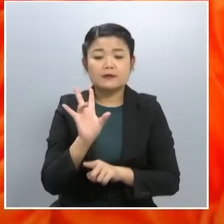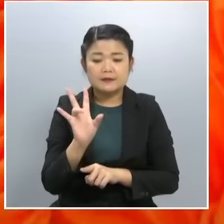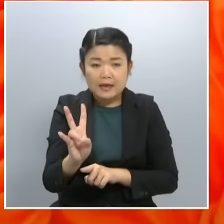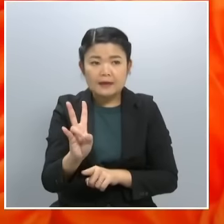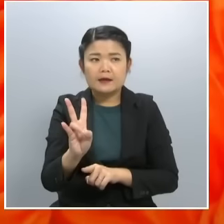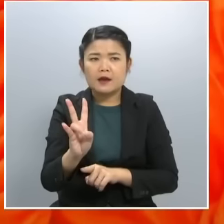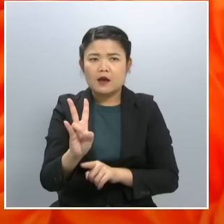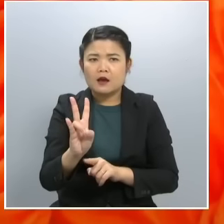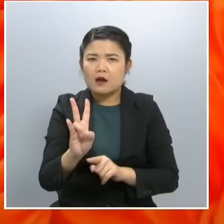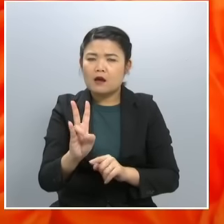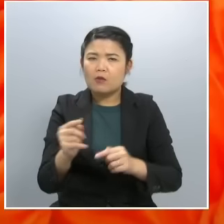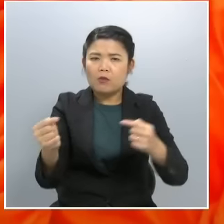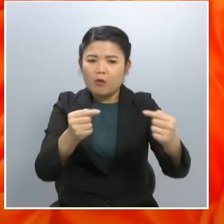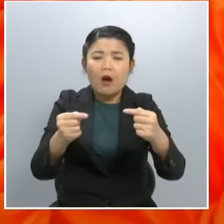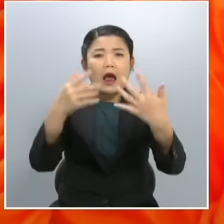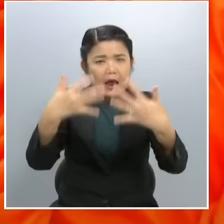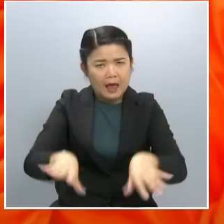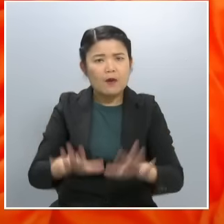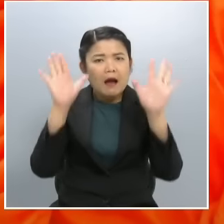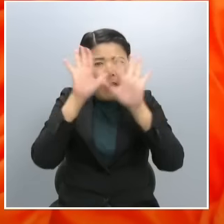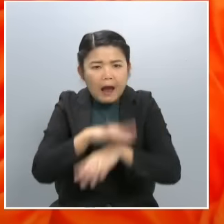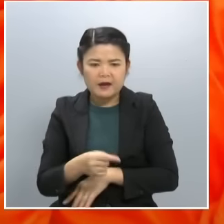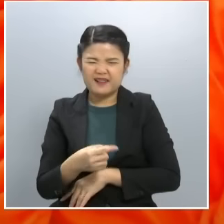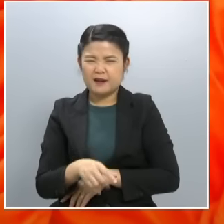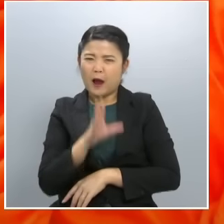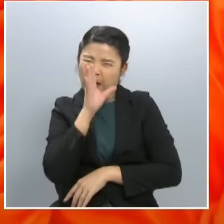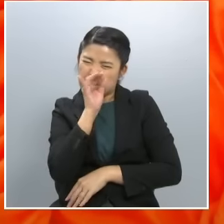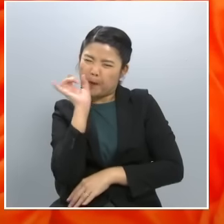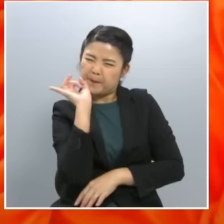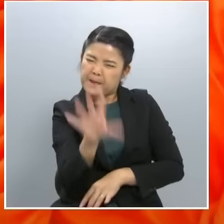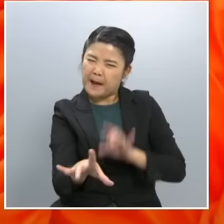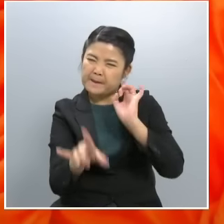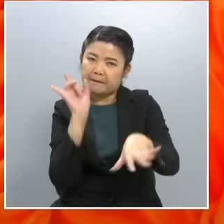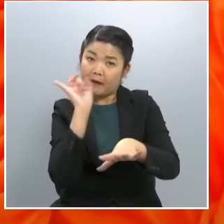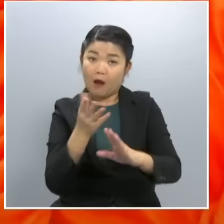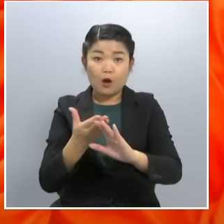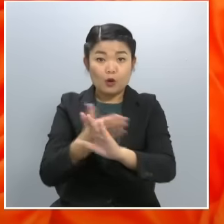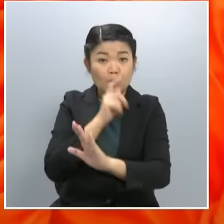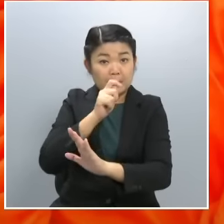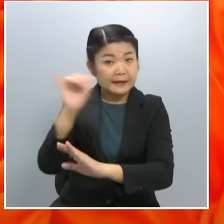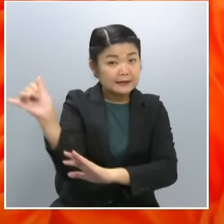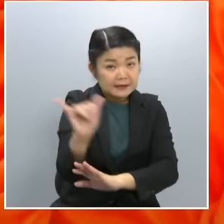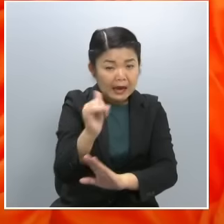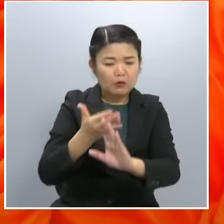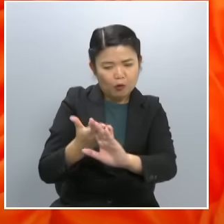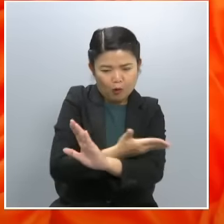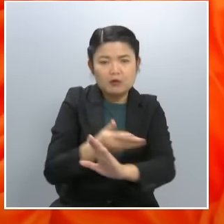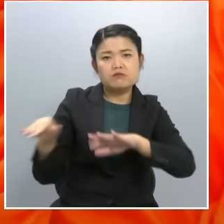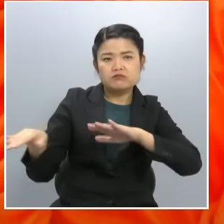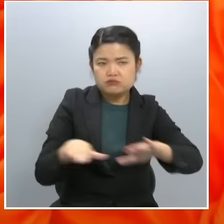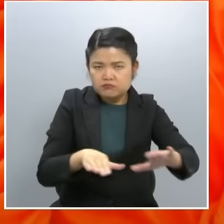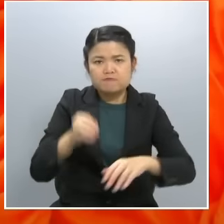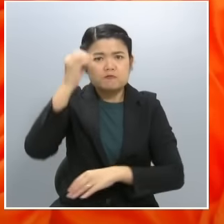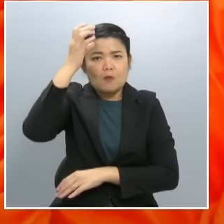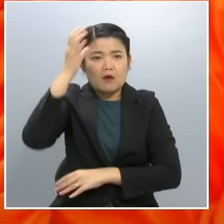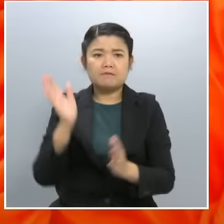วิจารณ์ไปแล้วนะแต่มันคือการใส่ร้ายป้ายสีกันชัดๆก่อนจะสัมภาษณ์หนุ่มควรจะทำการบ้านให้มากกว่านี้นะแบบนี้